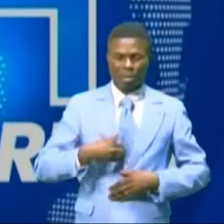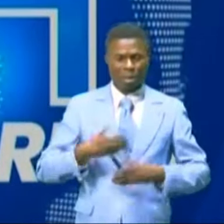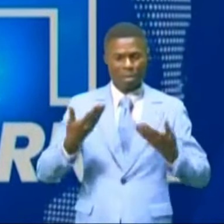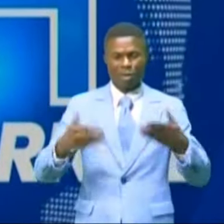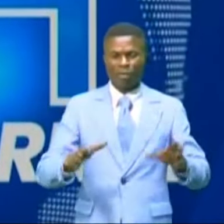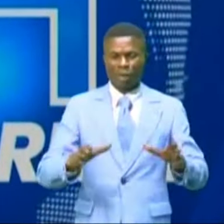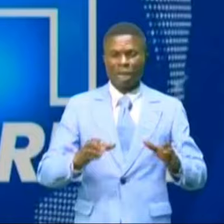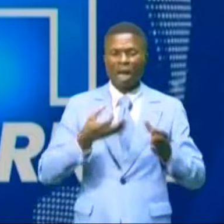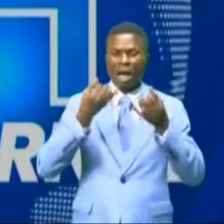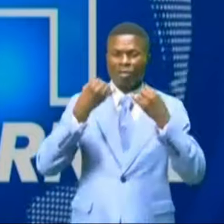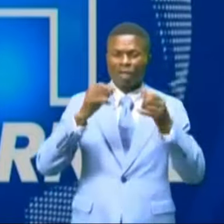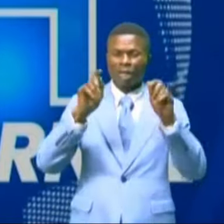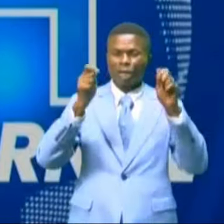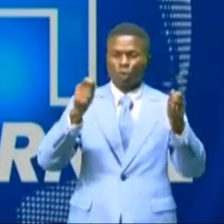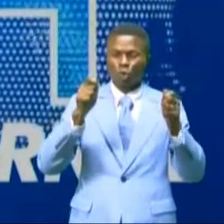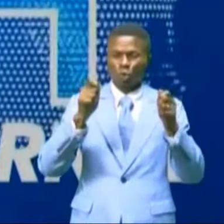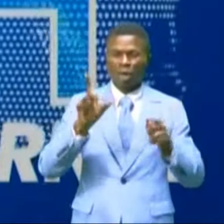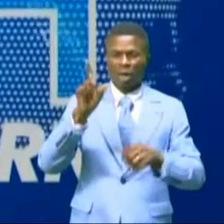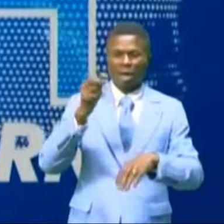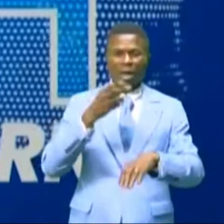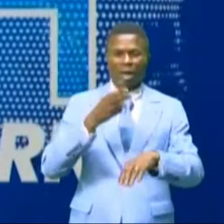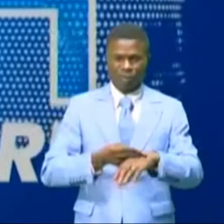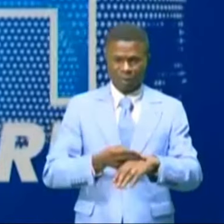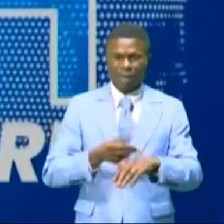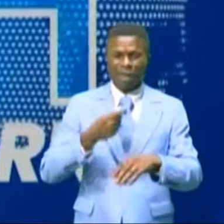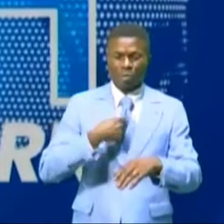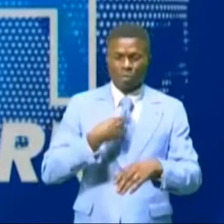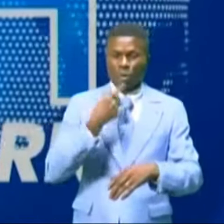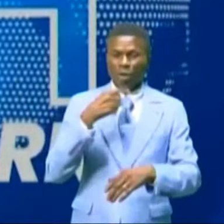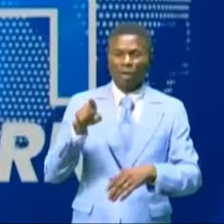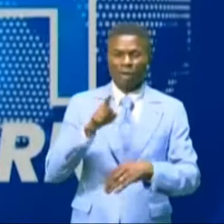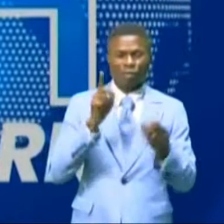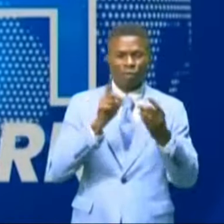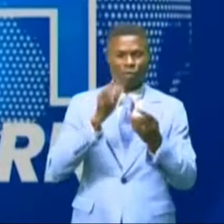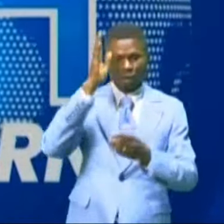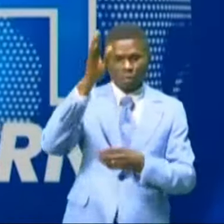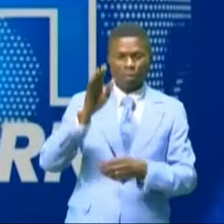avec Bobo Samba à 23h. Moi, je vous retrouve la semaine prochaine. Portez-vous.